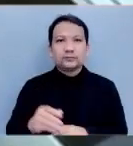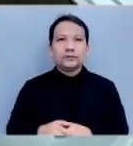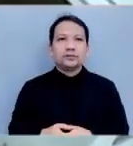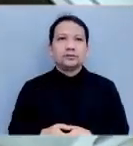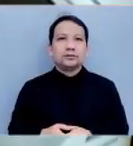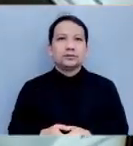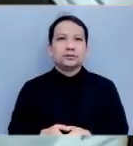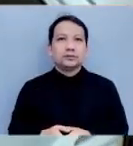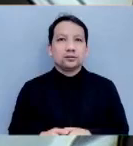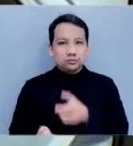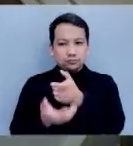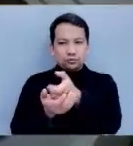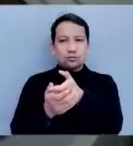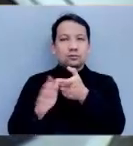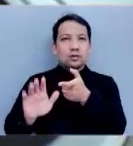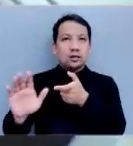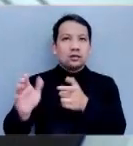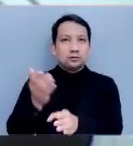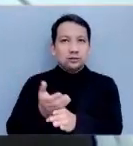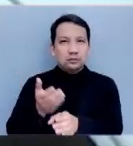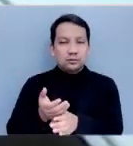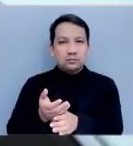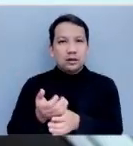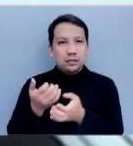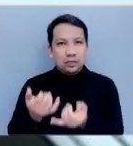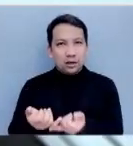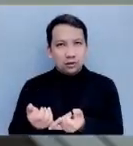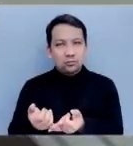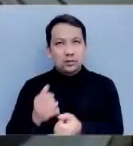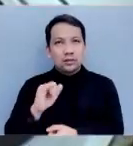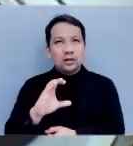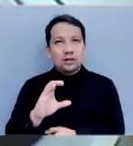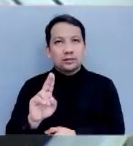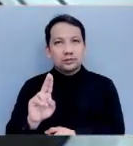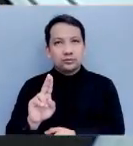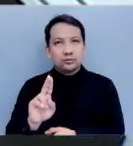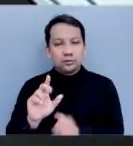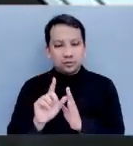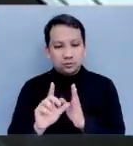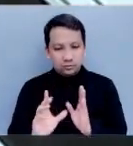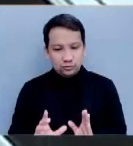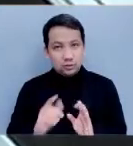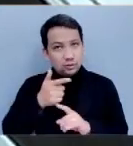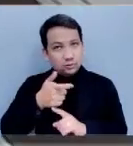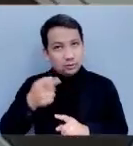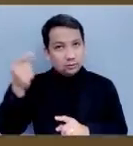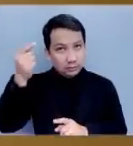At pinaulanan ng bala ang kanyang sasakyan. Hanggang sa ngayon, nasa intensive care unit pa rin ang abogado matapos tamaan ng bala sa